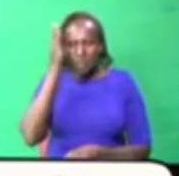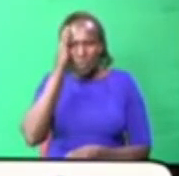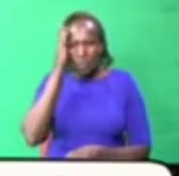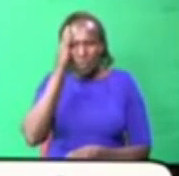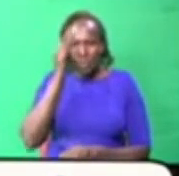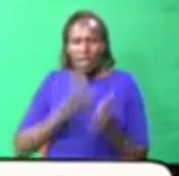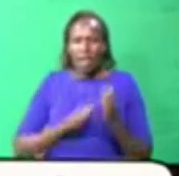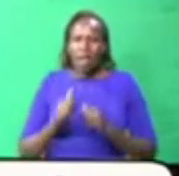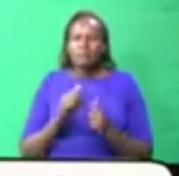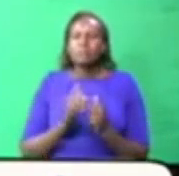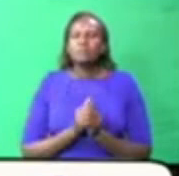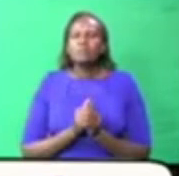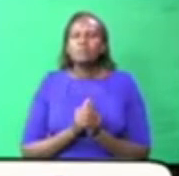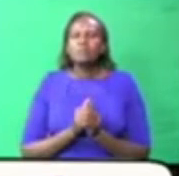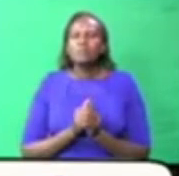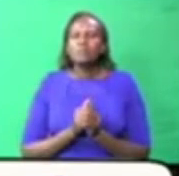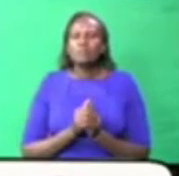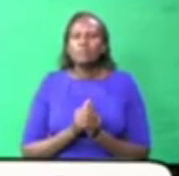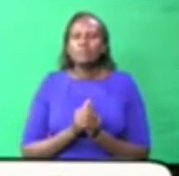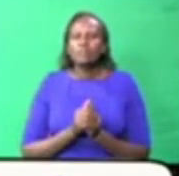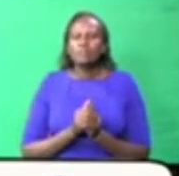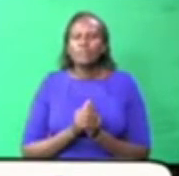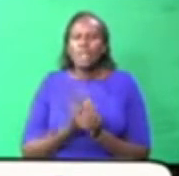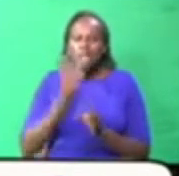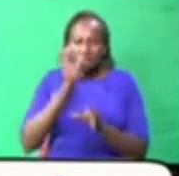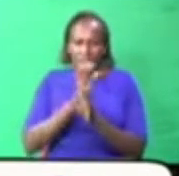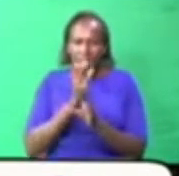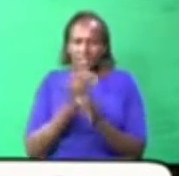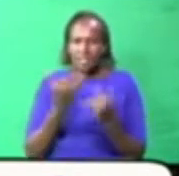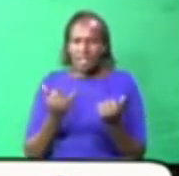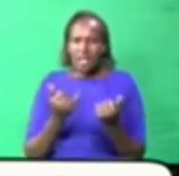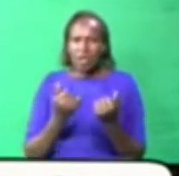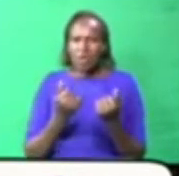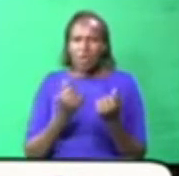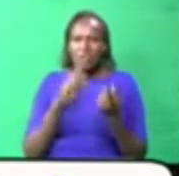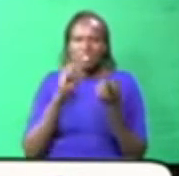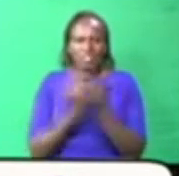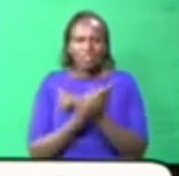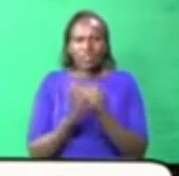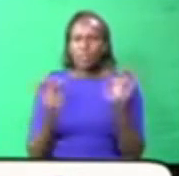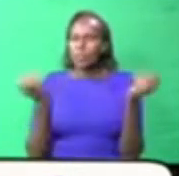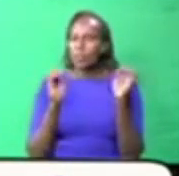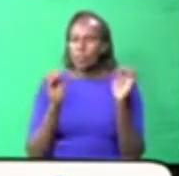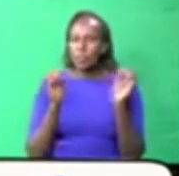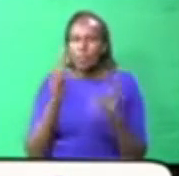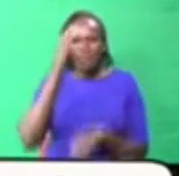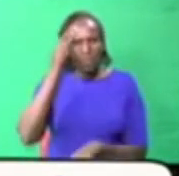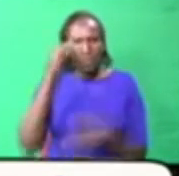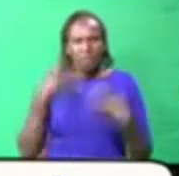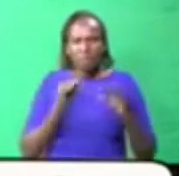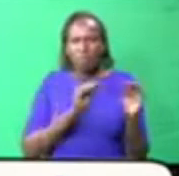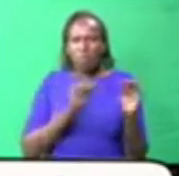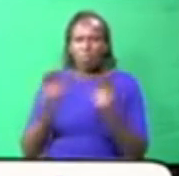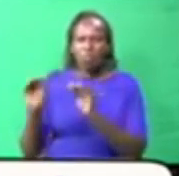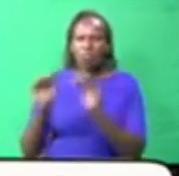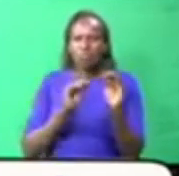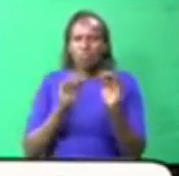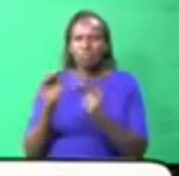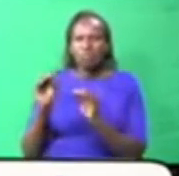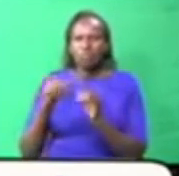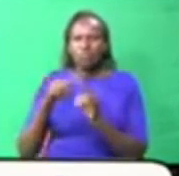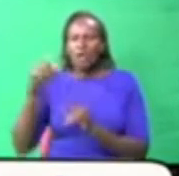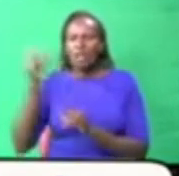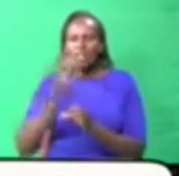Na niseme, the condition of the church today is no different. Kwa nini watu wanahama kanisa moja wakibia kwenda kanisa